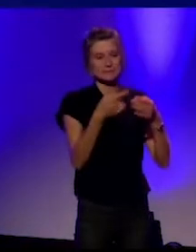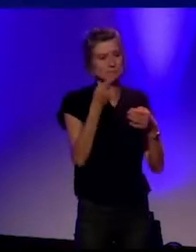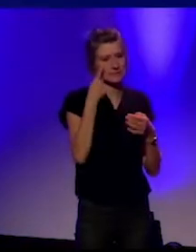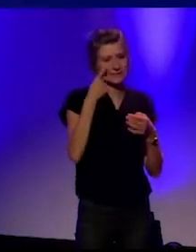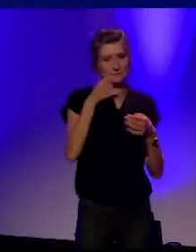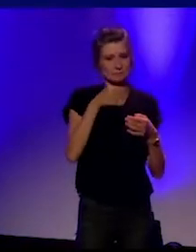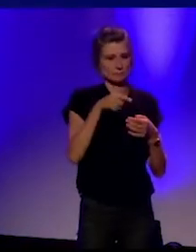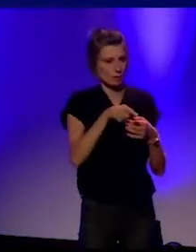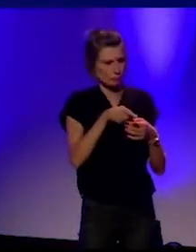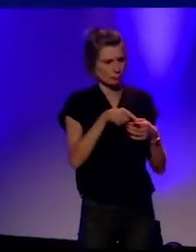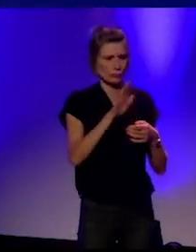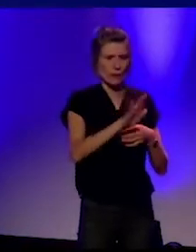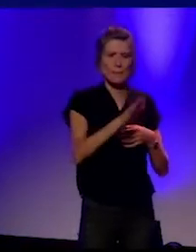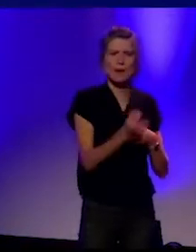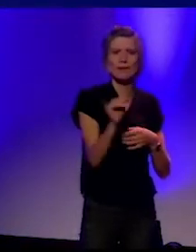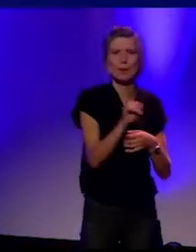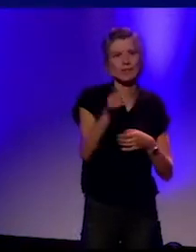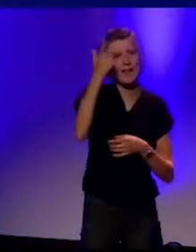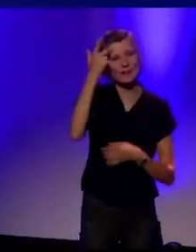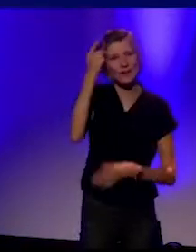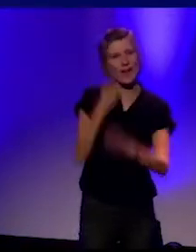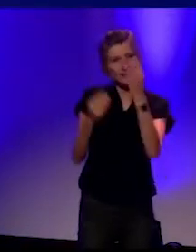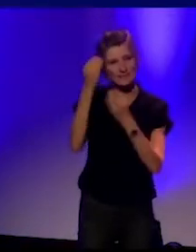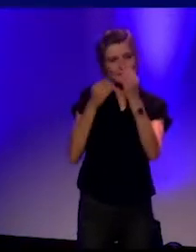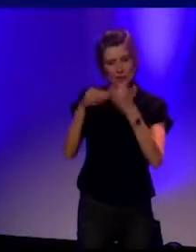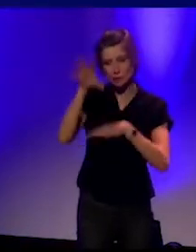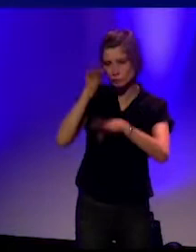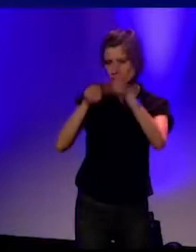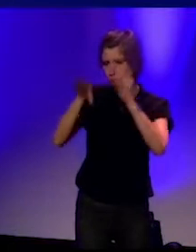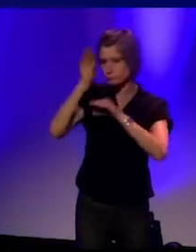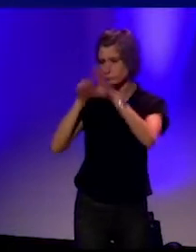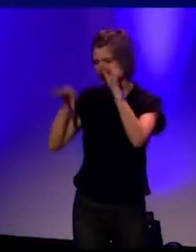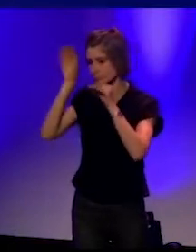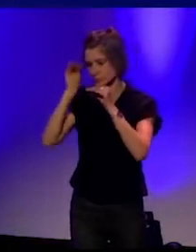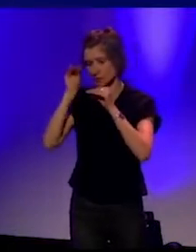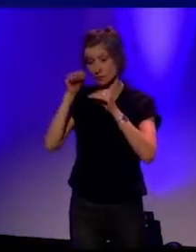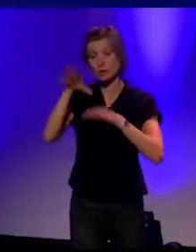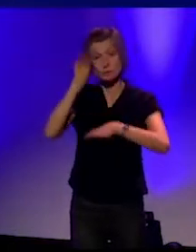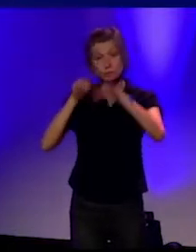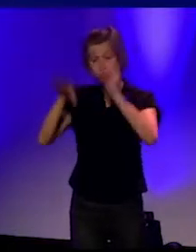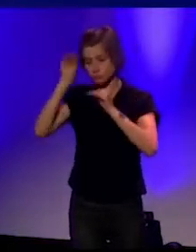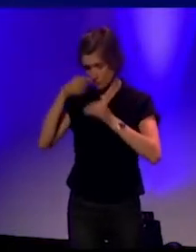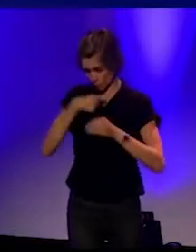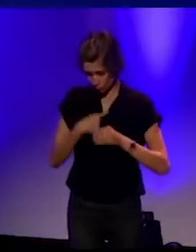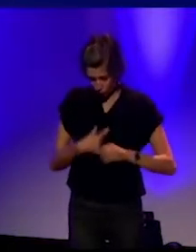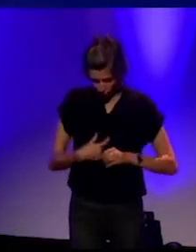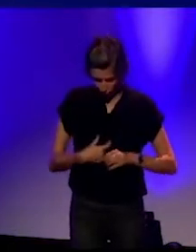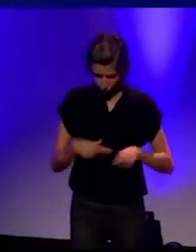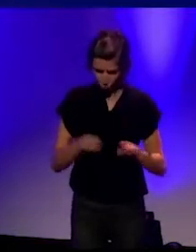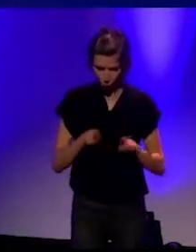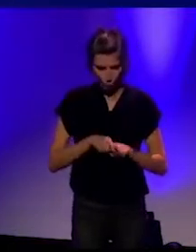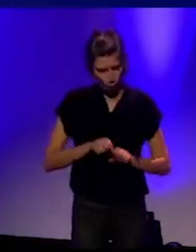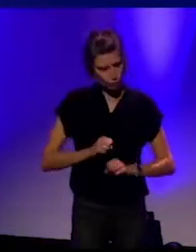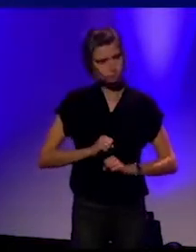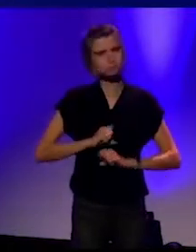learning, een heel mooie manier om aan persoonsvorming te doen, de bildingskant van de opleiding.